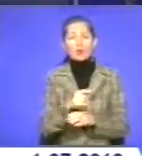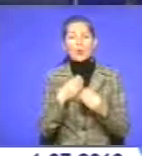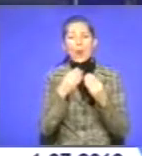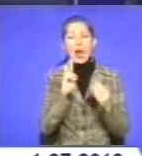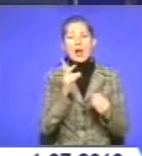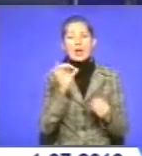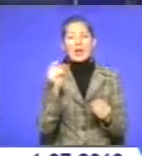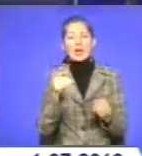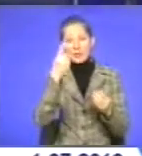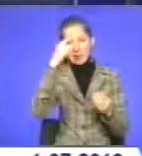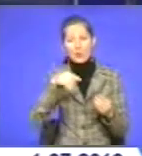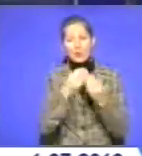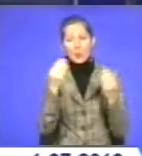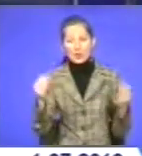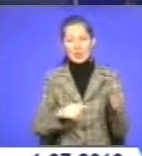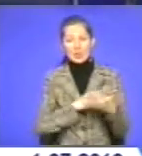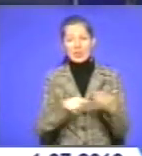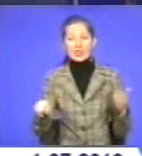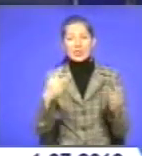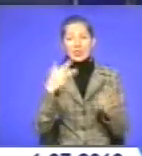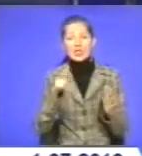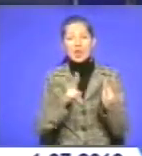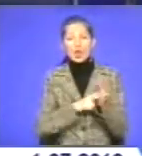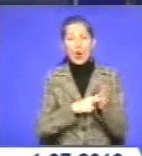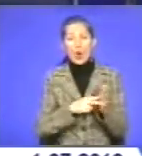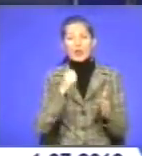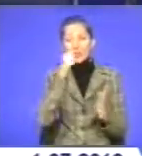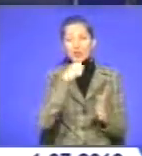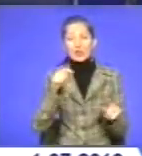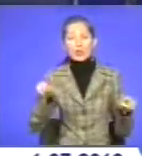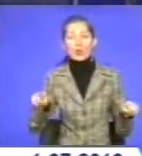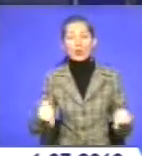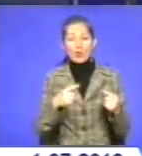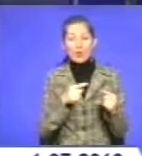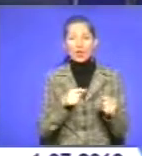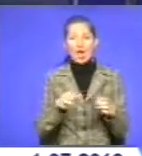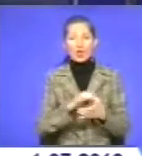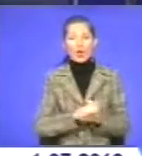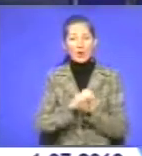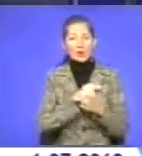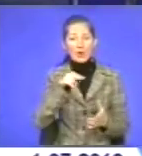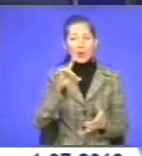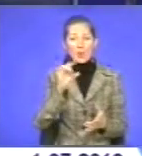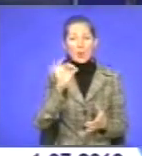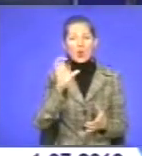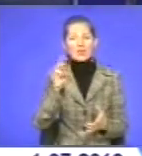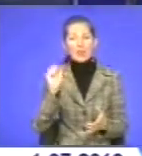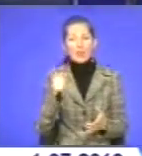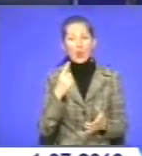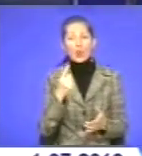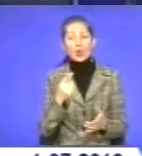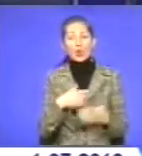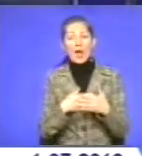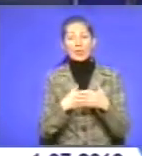відзначили 137-му річницю заснування Всеукраїнського товариства «Просвіта». Про одну з найактивніших громадських організацій у